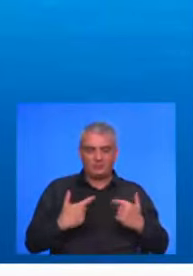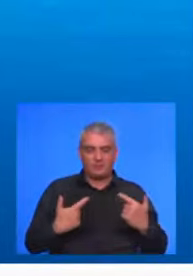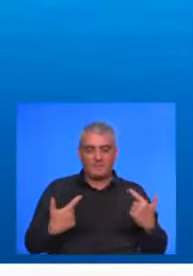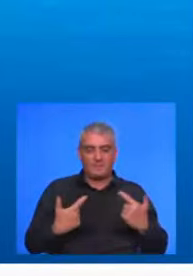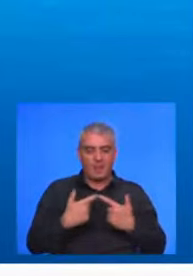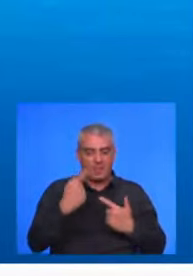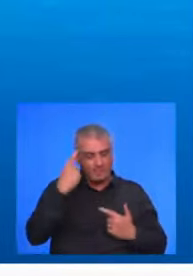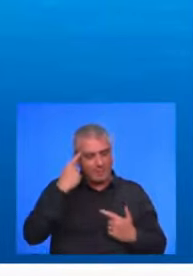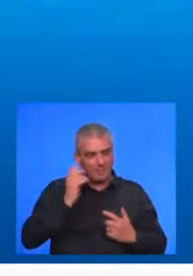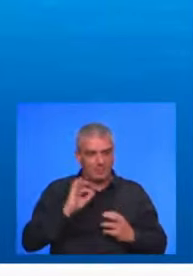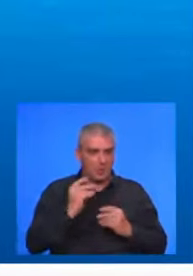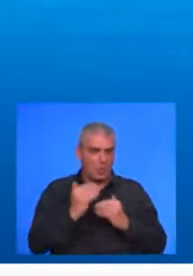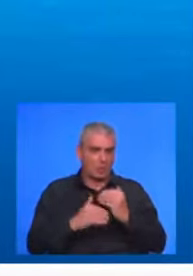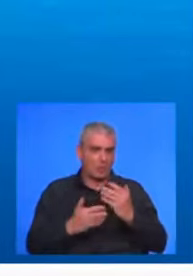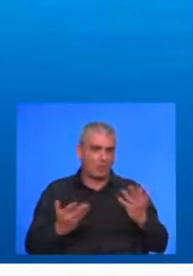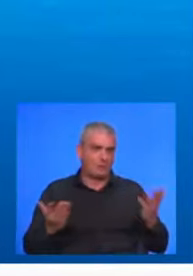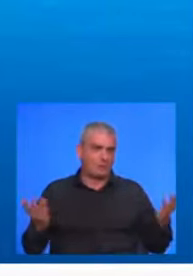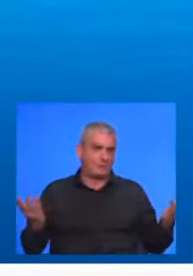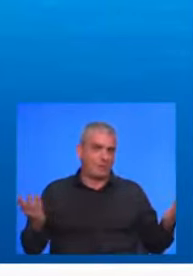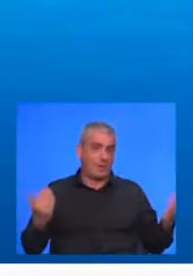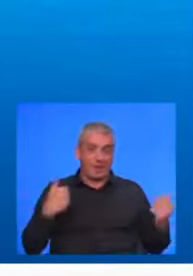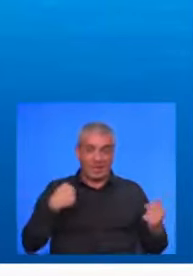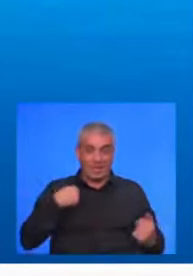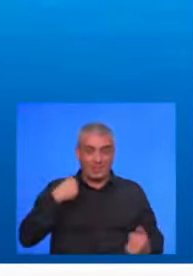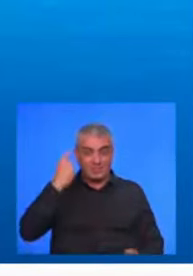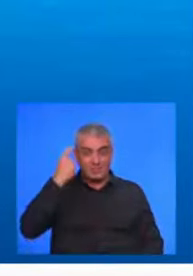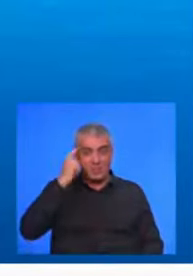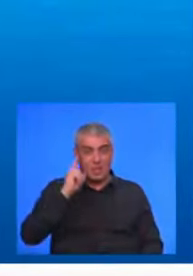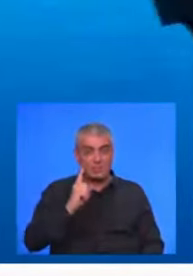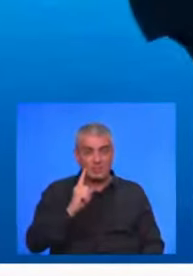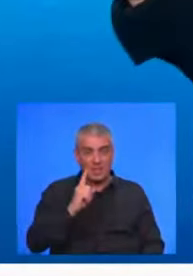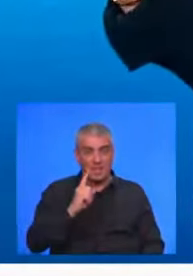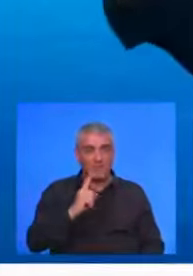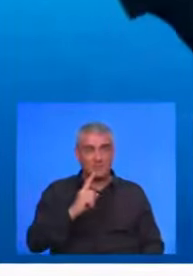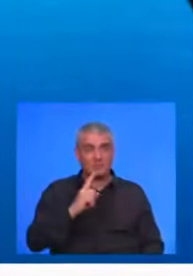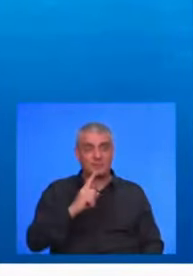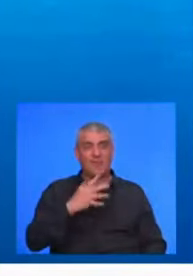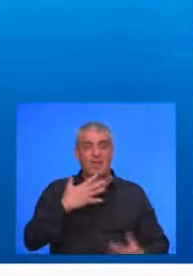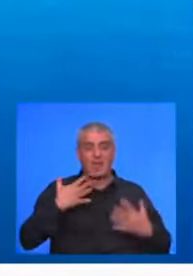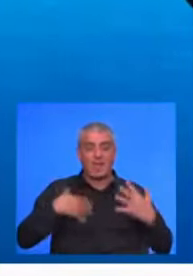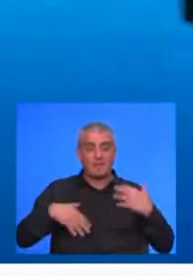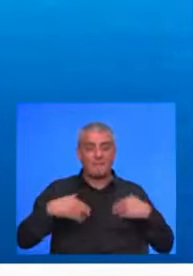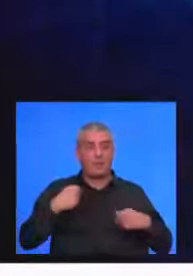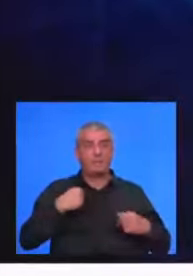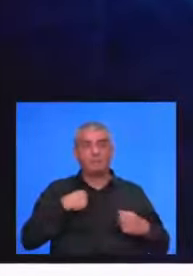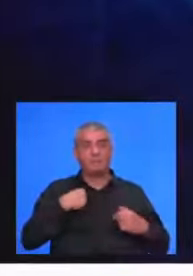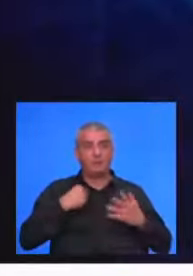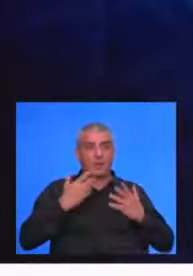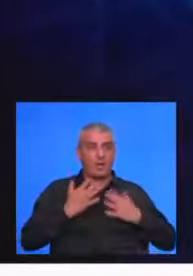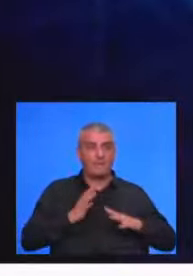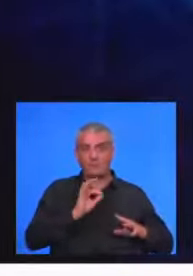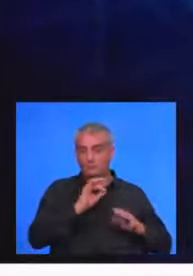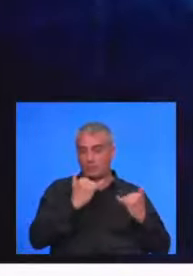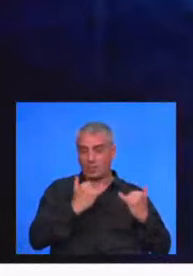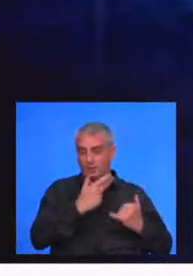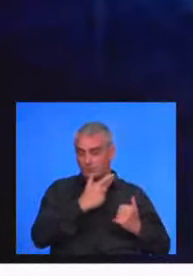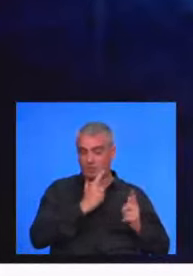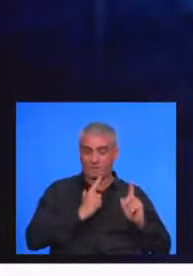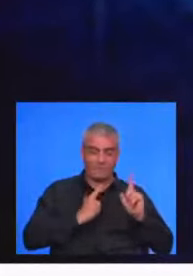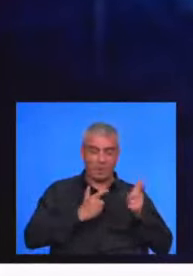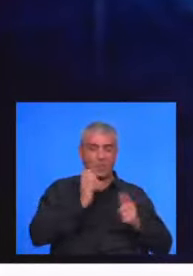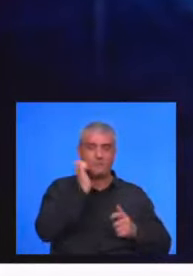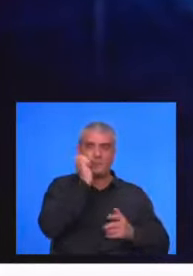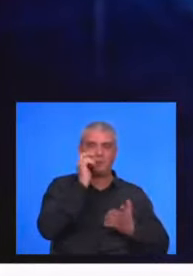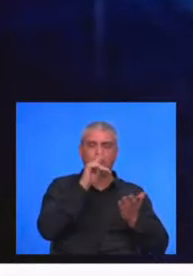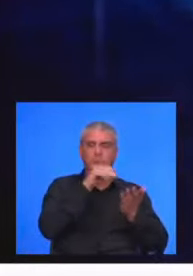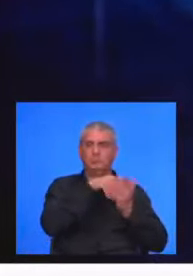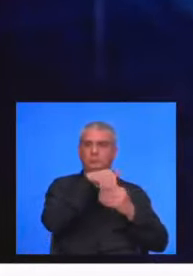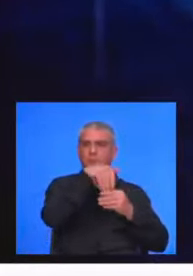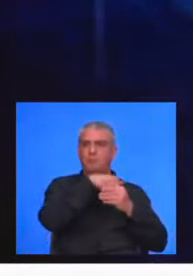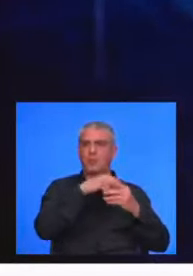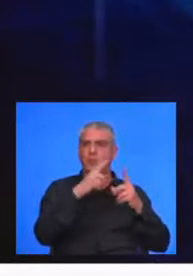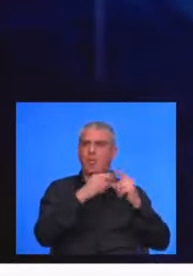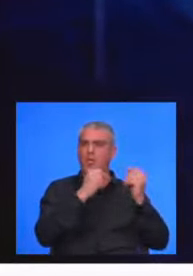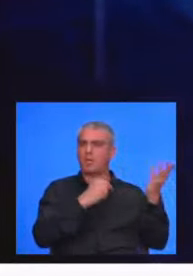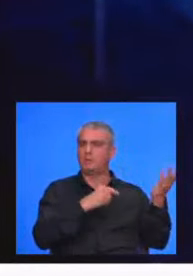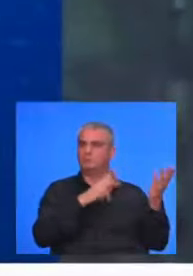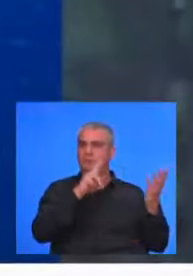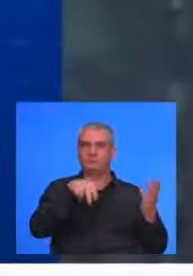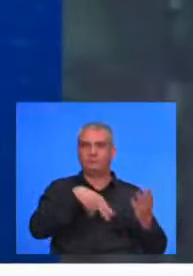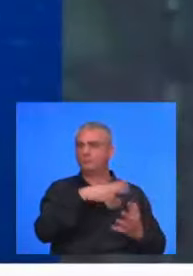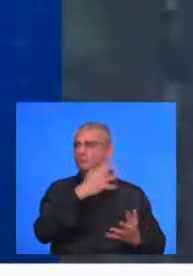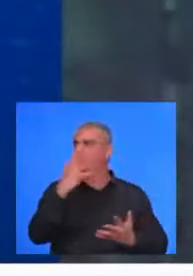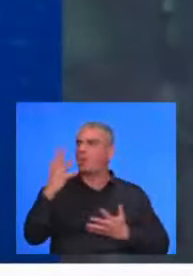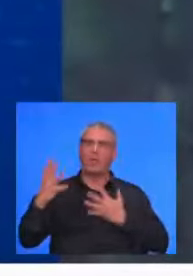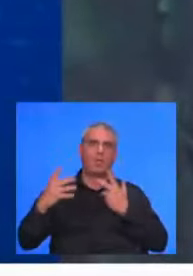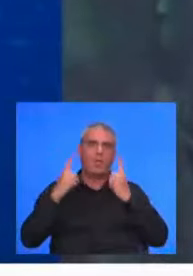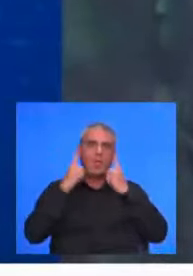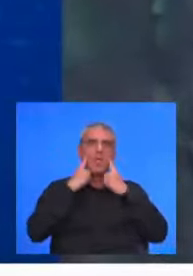עוד לא הסתיימה. יש עוד זמן. אני יודעת שהמלבישה שלי, הבן שלה עכשיו, שהוא לוחם אגוז, נמצא בעזה. והיא מסתובבת כמו לבנה